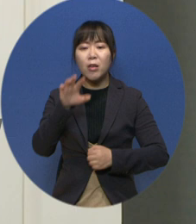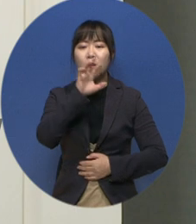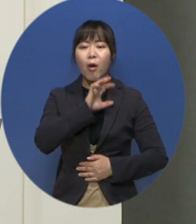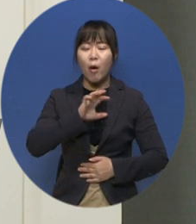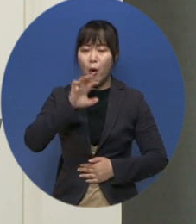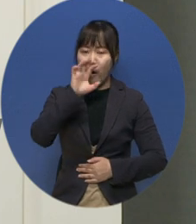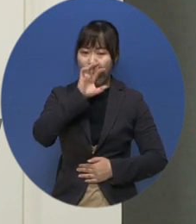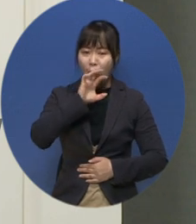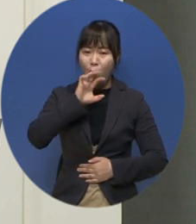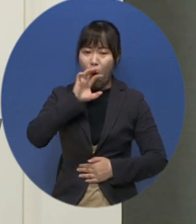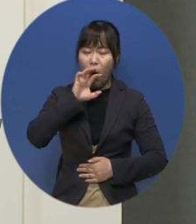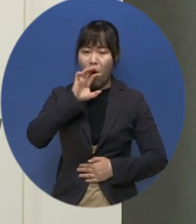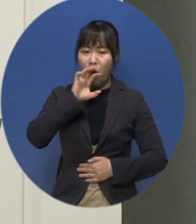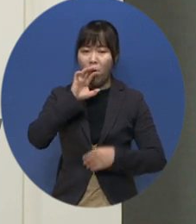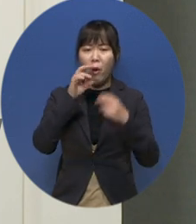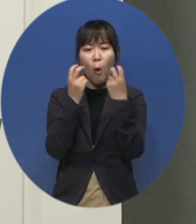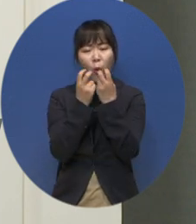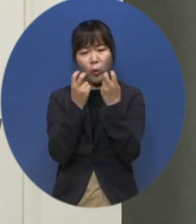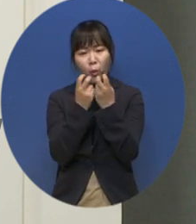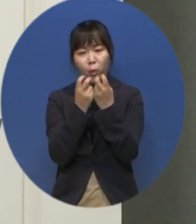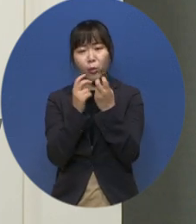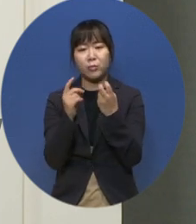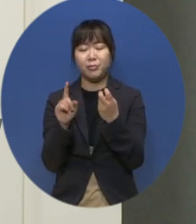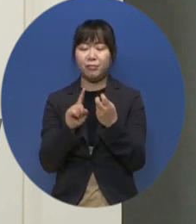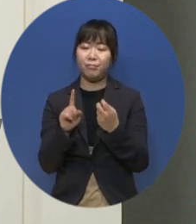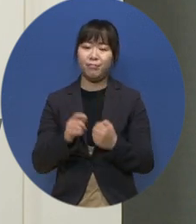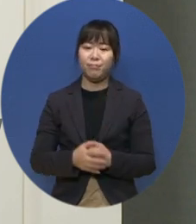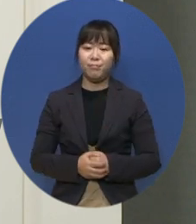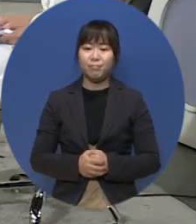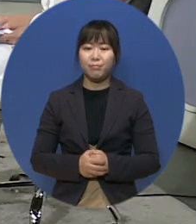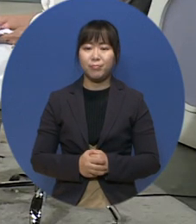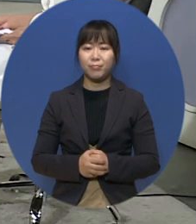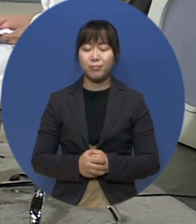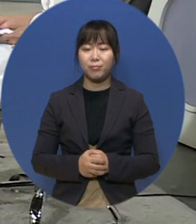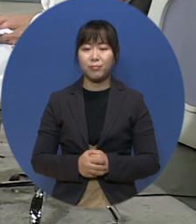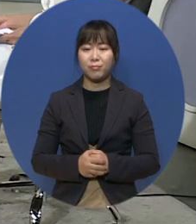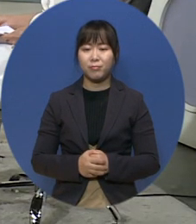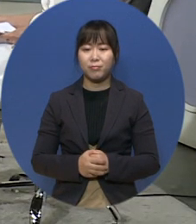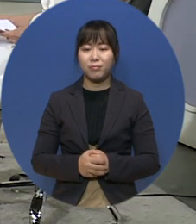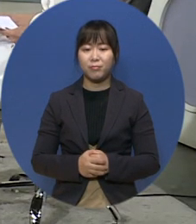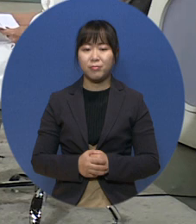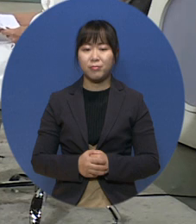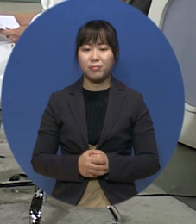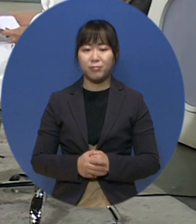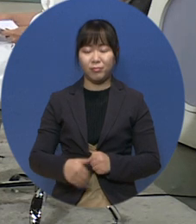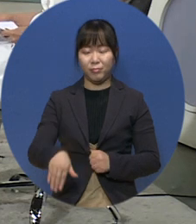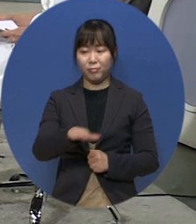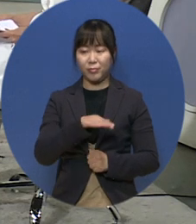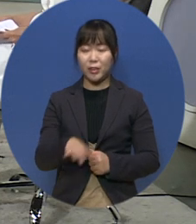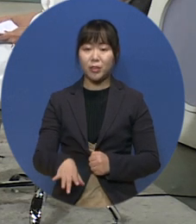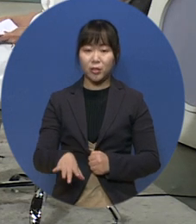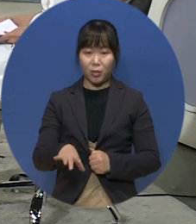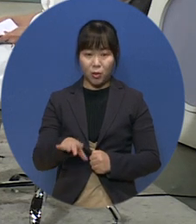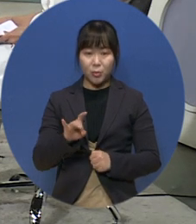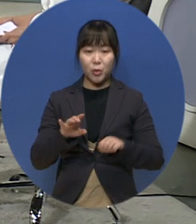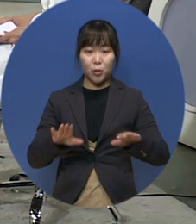또 요새 그 연습을 어떤 방법으로 합니까? 저희가 이제 처음에 요번 작품의 경우에는